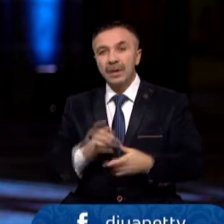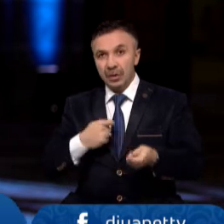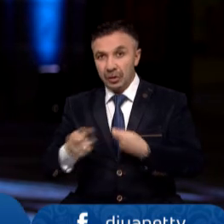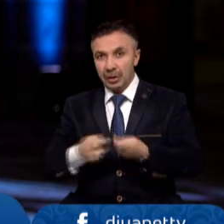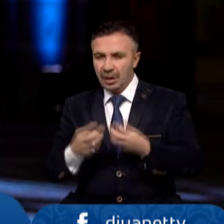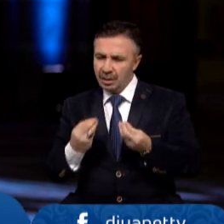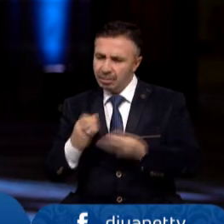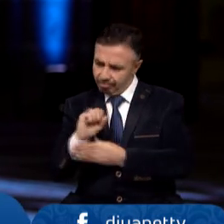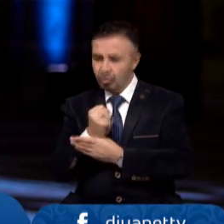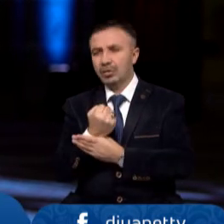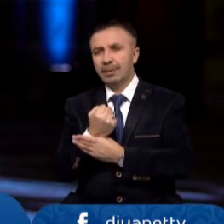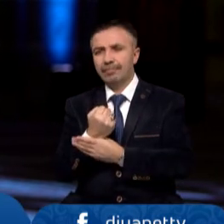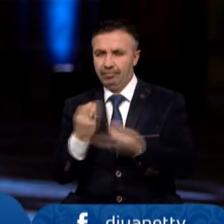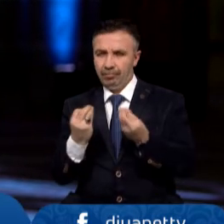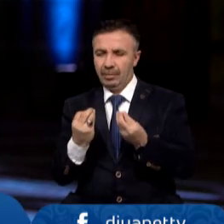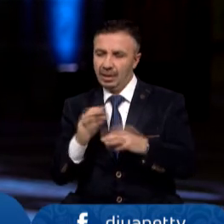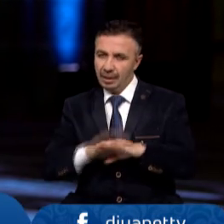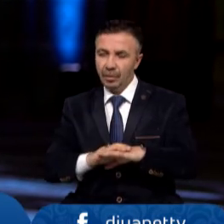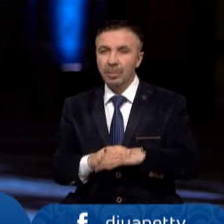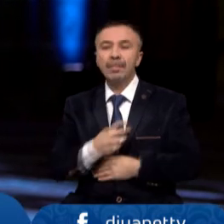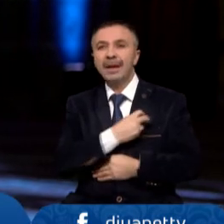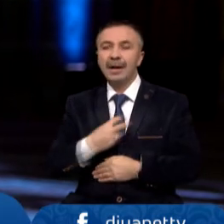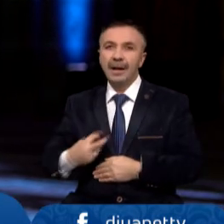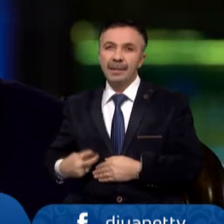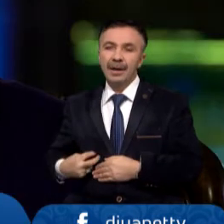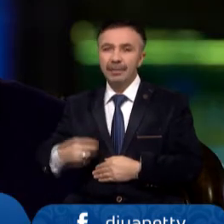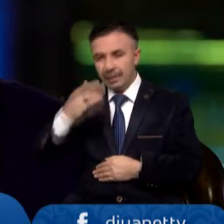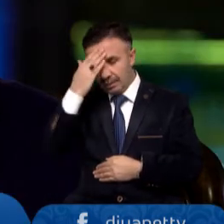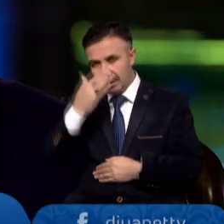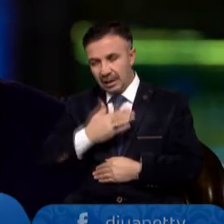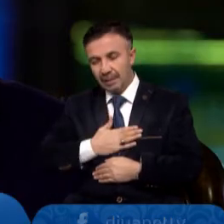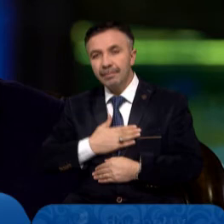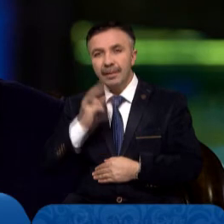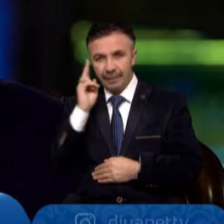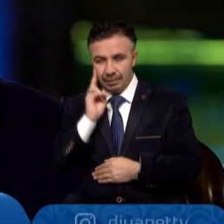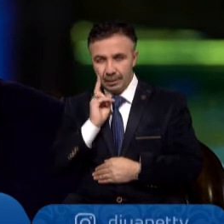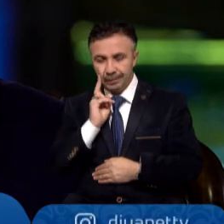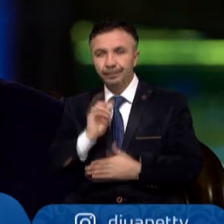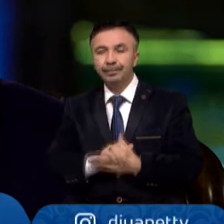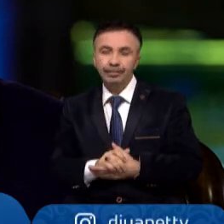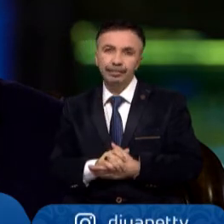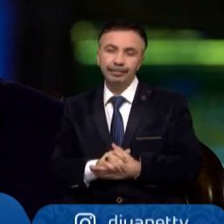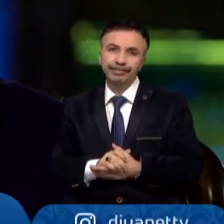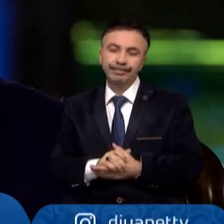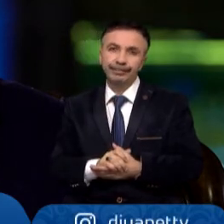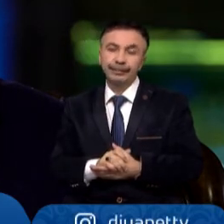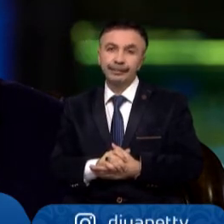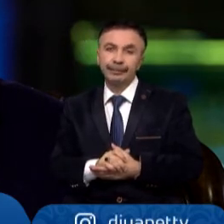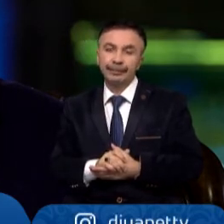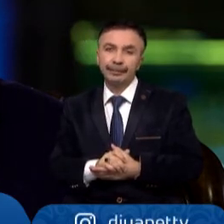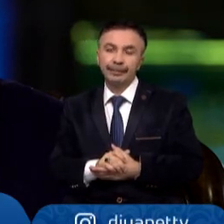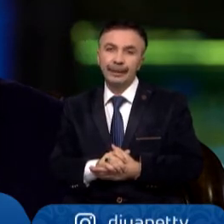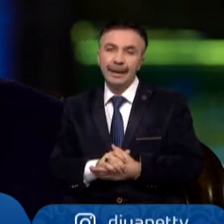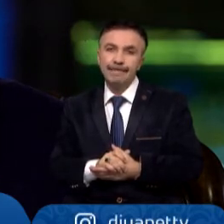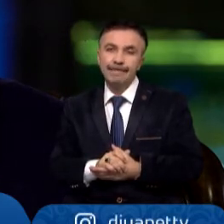ettiriyor e-ticareti de iyi beceriyor bu peygamber Sallallahu Aleyhi ve Sellem Efendimiz